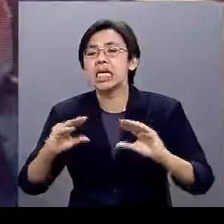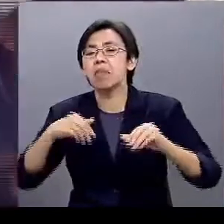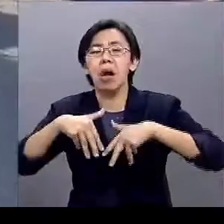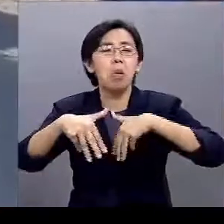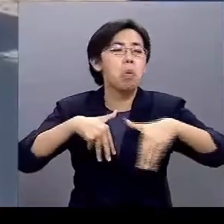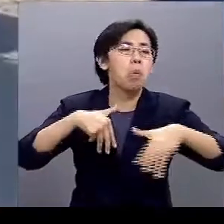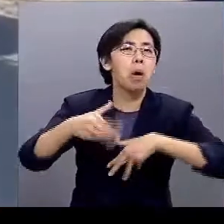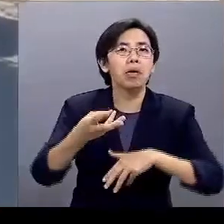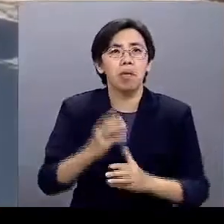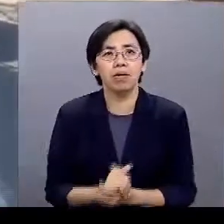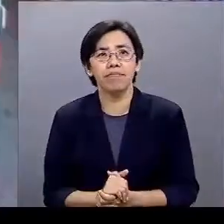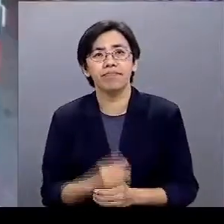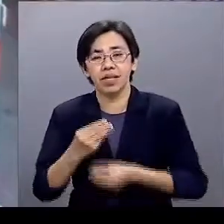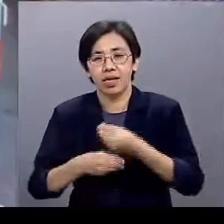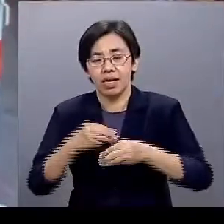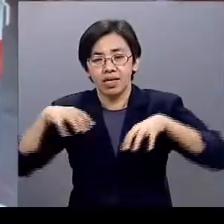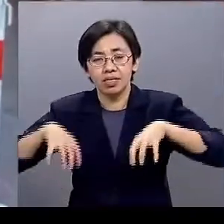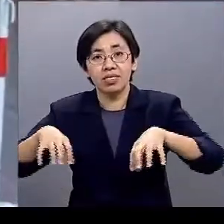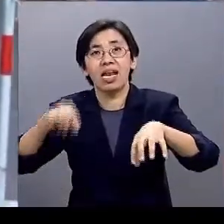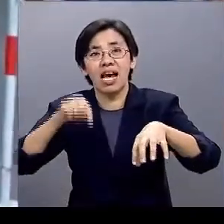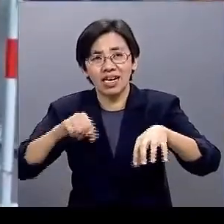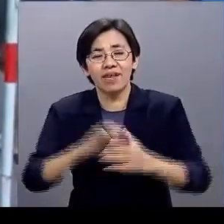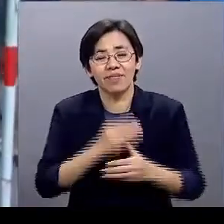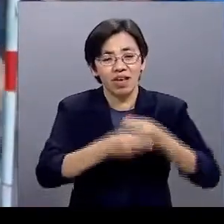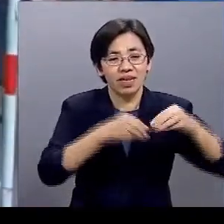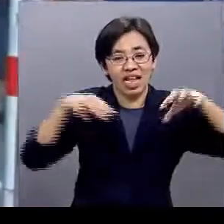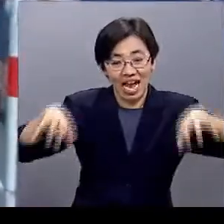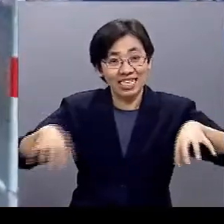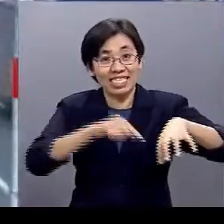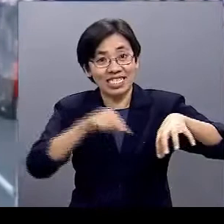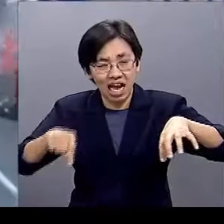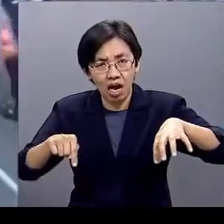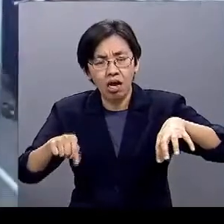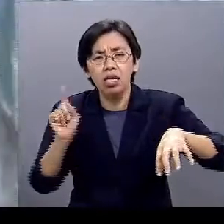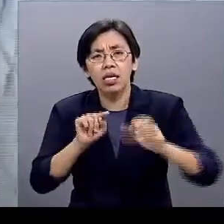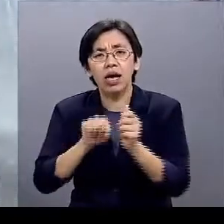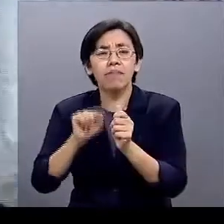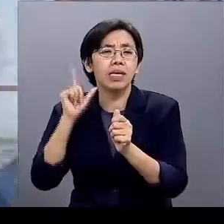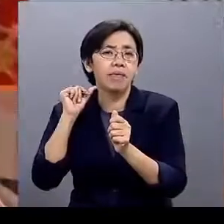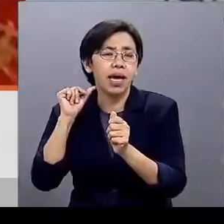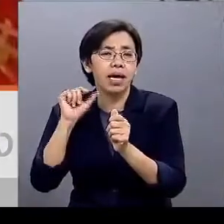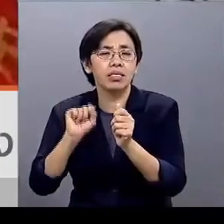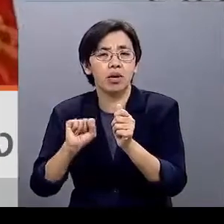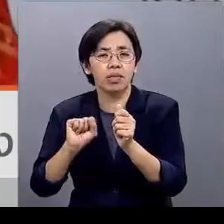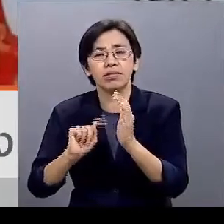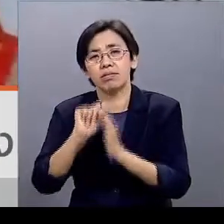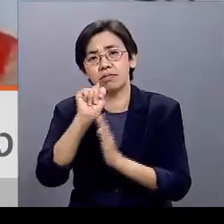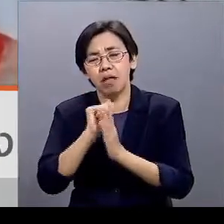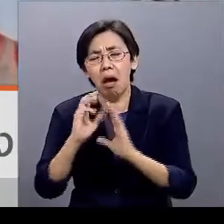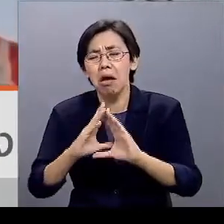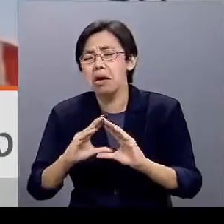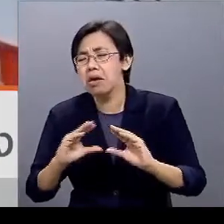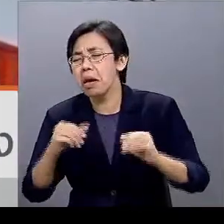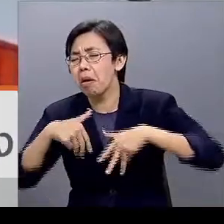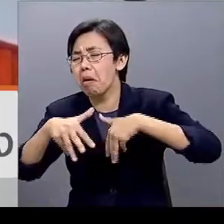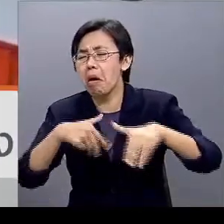ริเวณตลาดสดพาเจริญและตลาดสีมอยเทศบาลนครแม่สอดอำเภอแม่สอดจังหวัดตากเงียบเหงานะคะแม้คณะกรรมการโรคติ